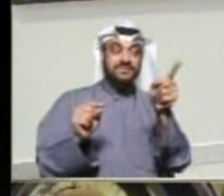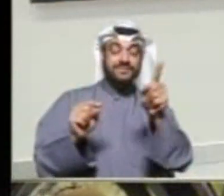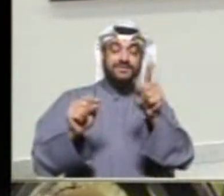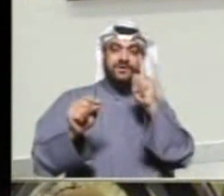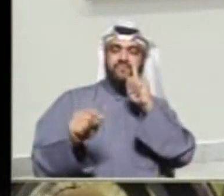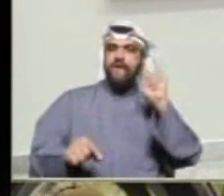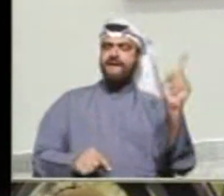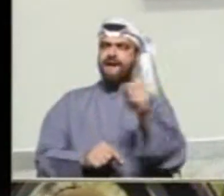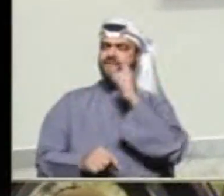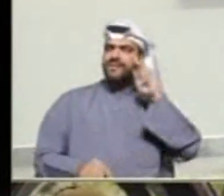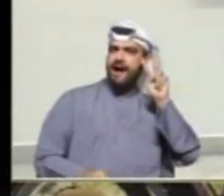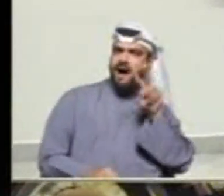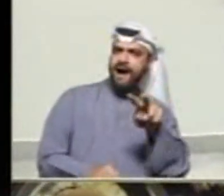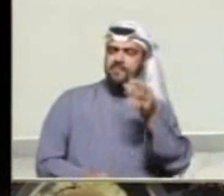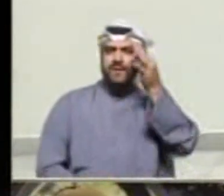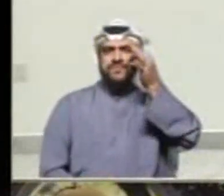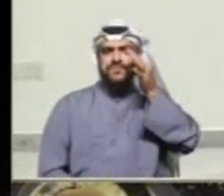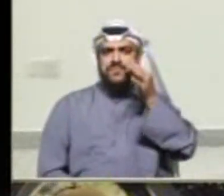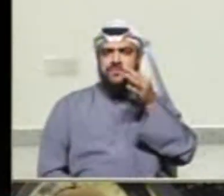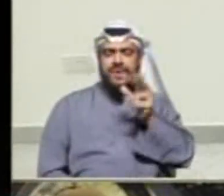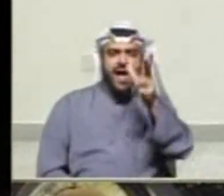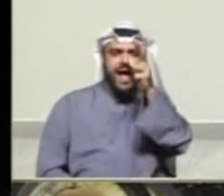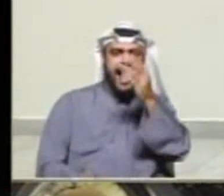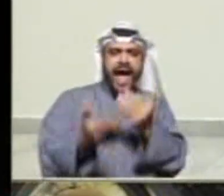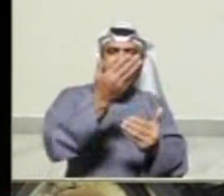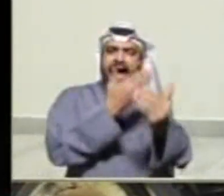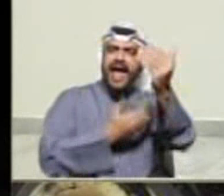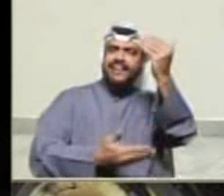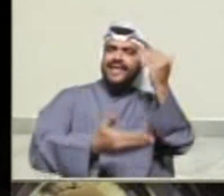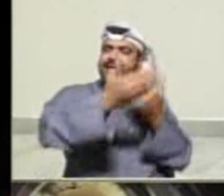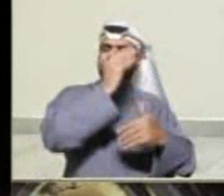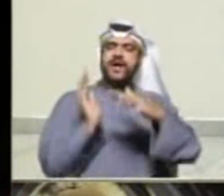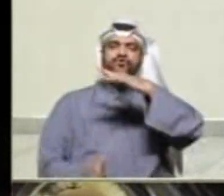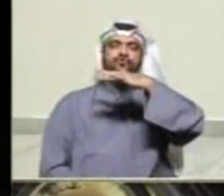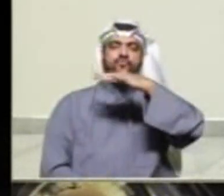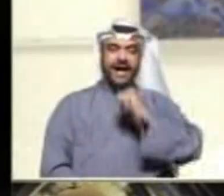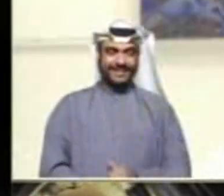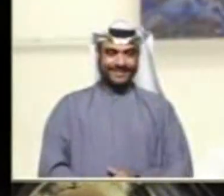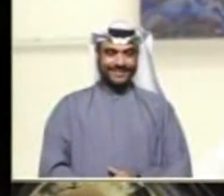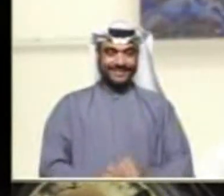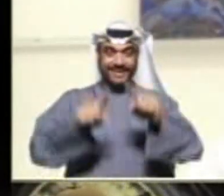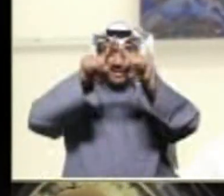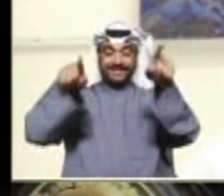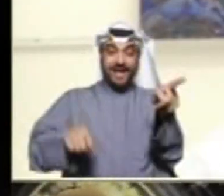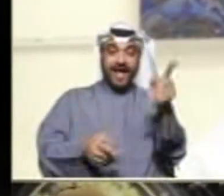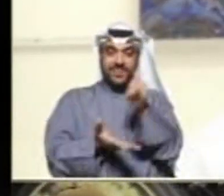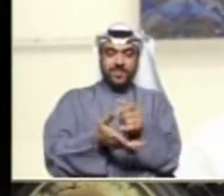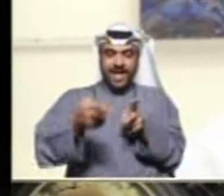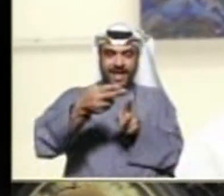شتى المجالات الفنية بما فيها من الموروث الثقافي والحضاري العماني. المعرض إذا